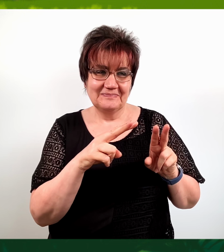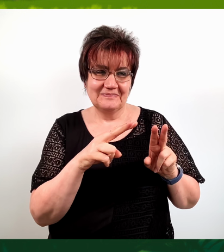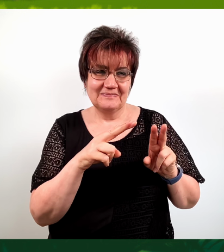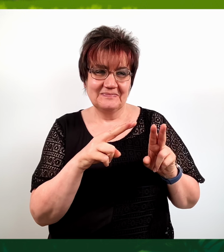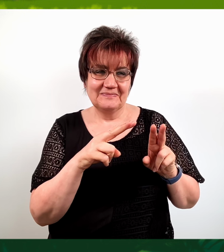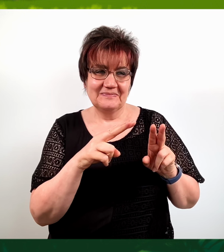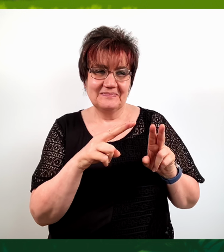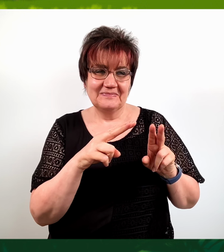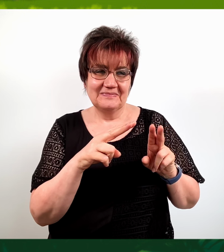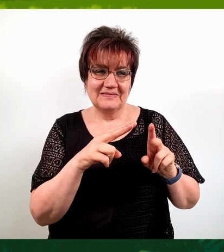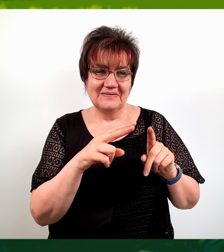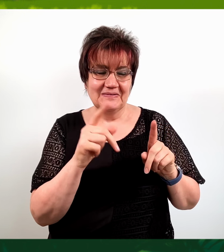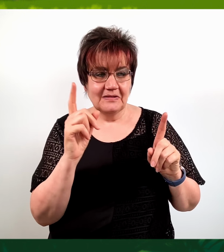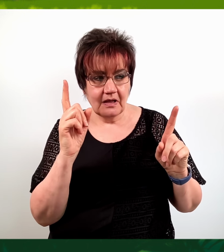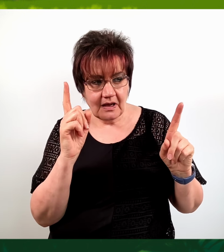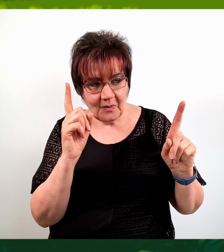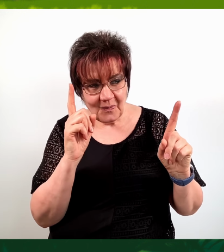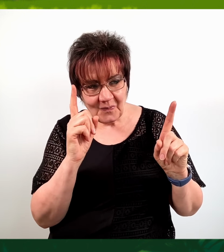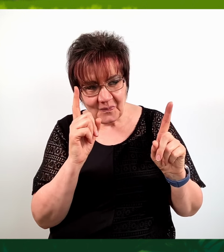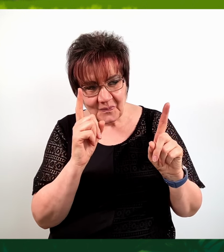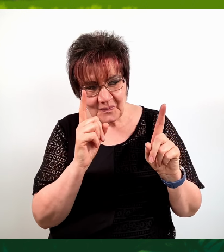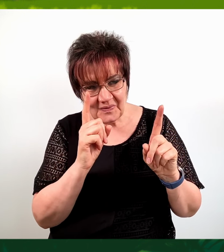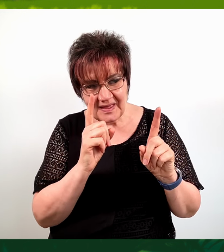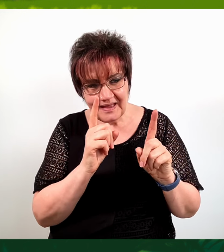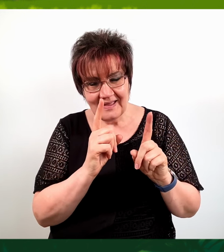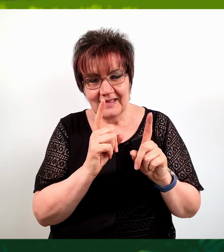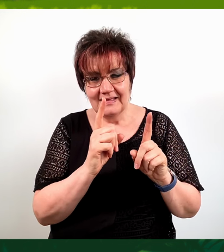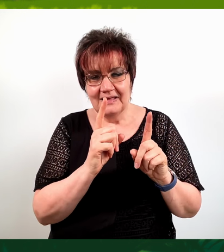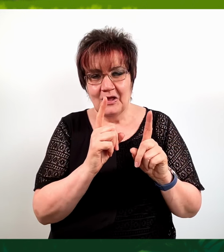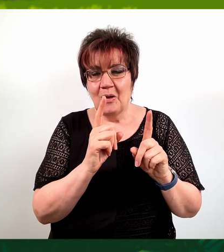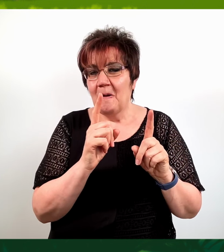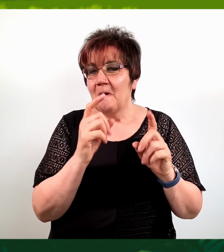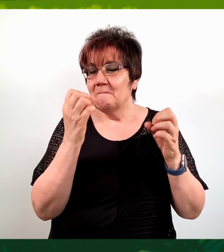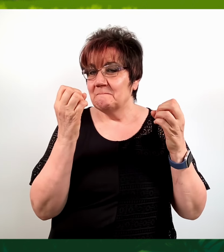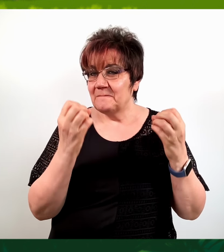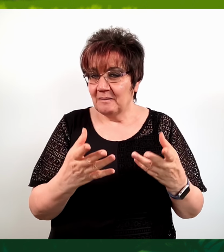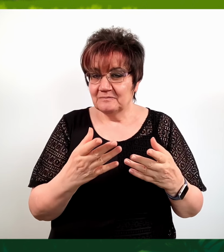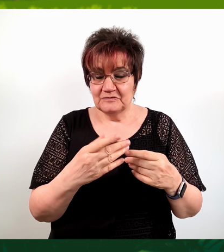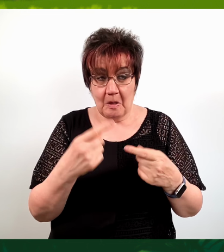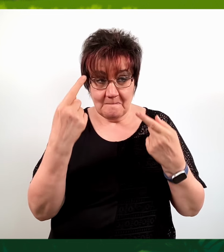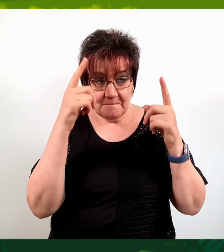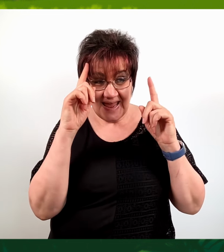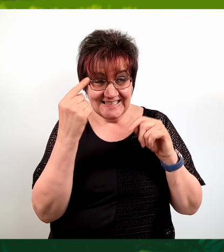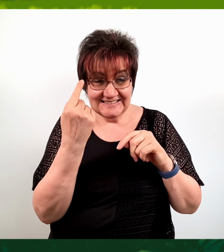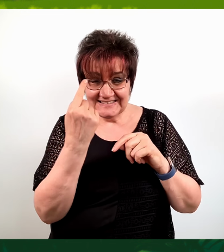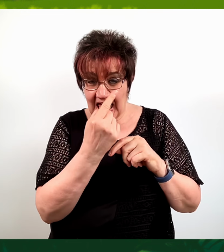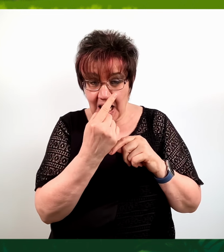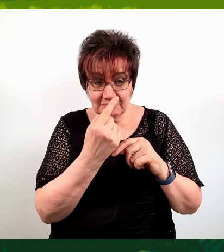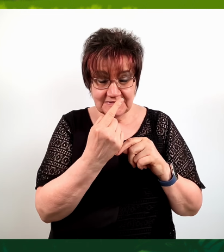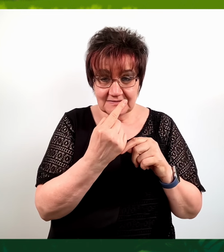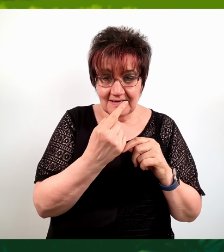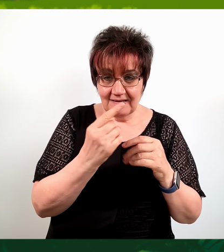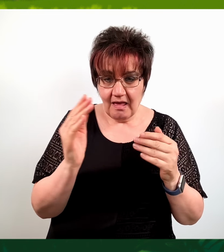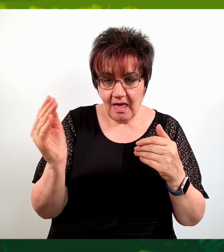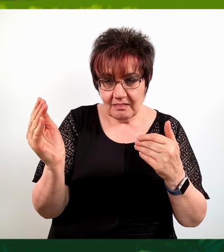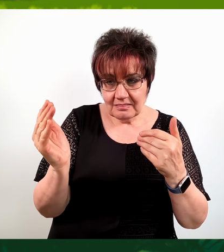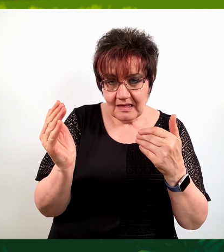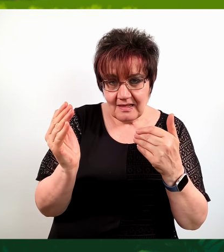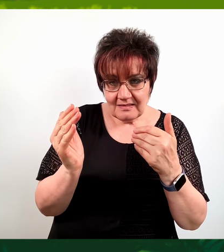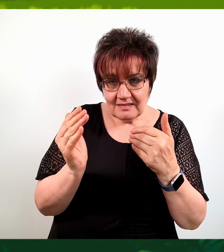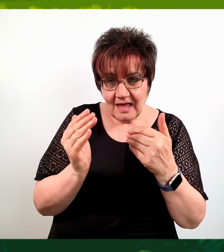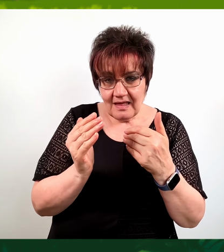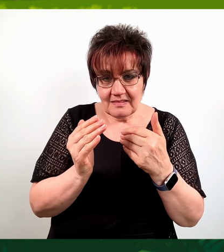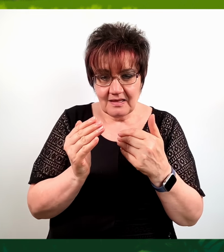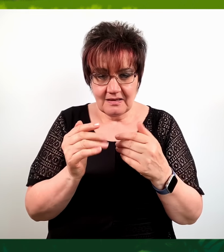sie kamen aneinander näher. Und plötzlich, als der Bär ganz dicht bei ihnen stand,